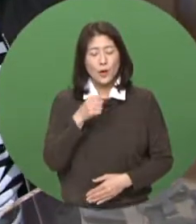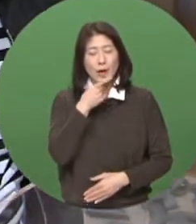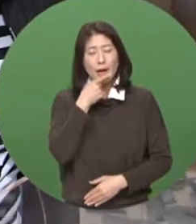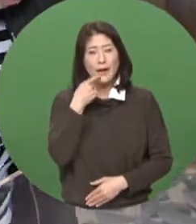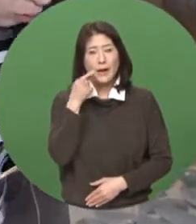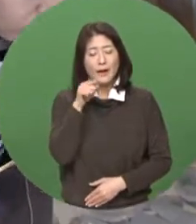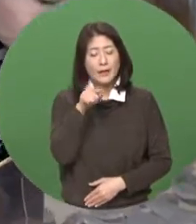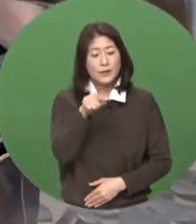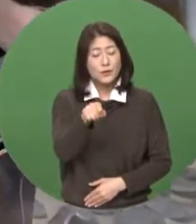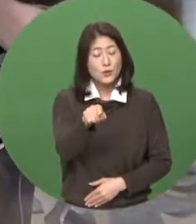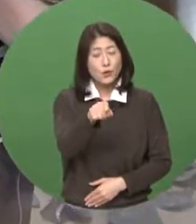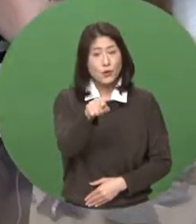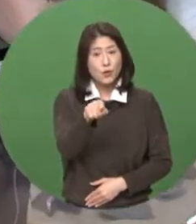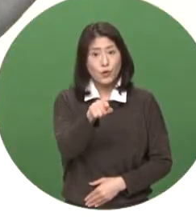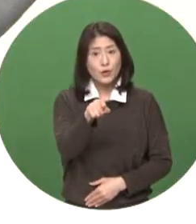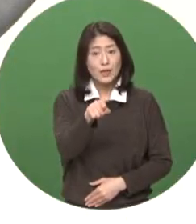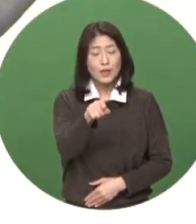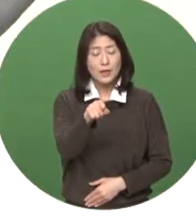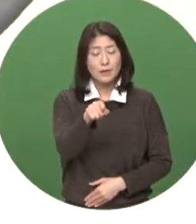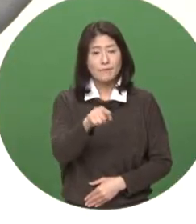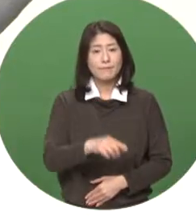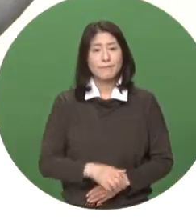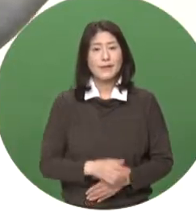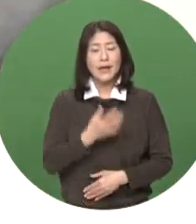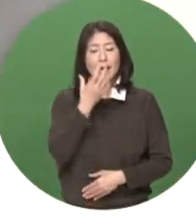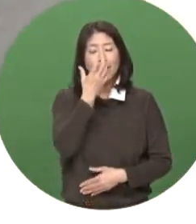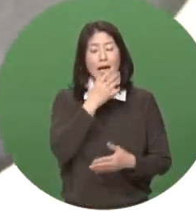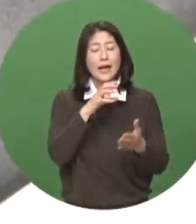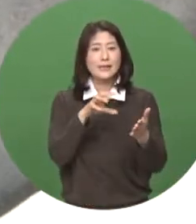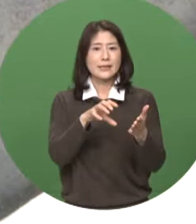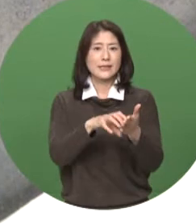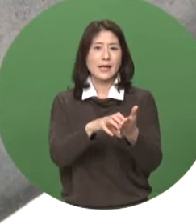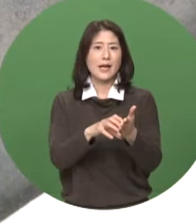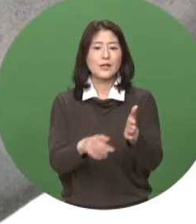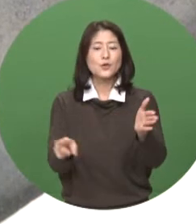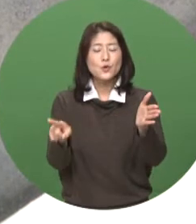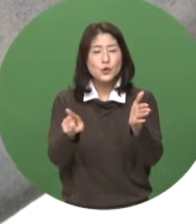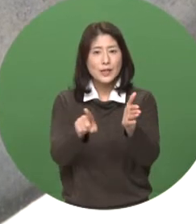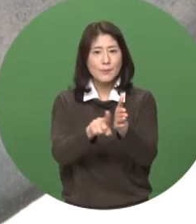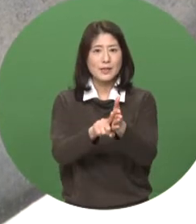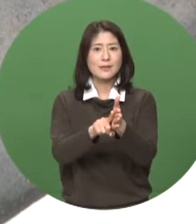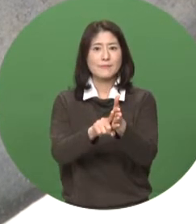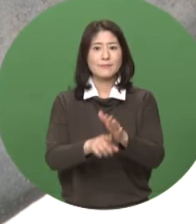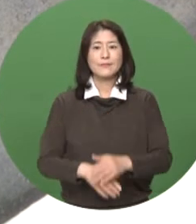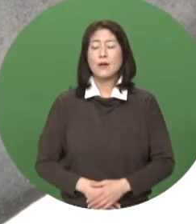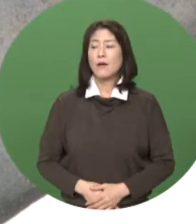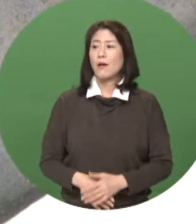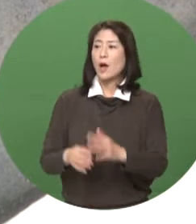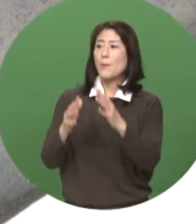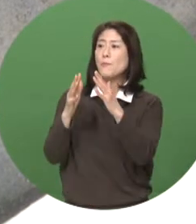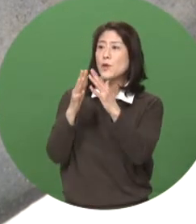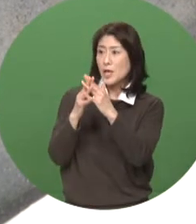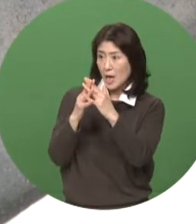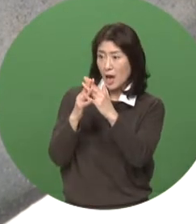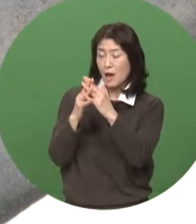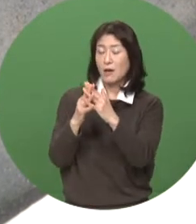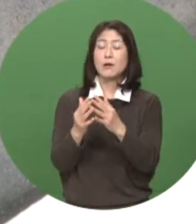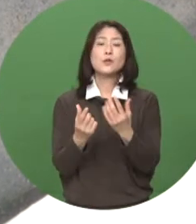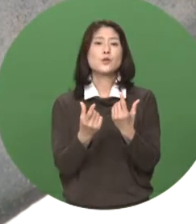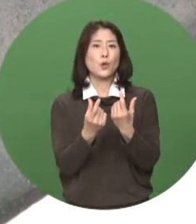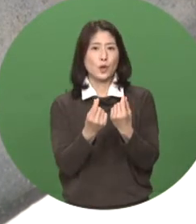い、赤い矢印のところを見てください、 うんうん。 なんか字が書いてありますね。 宮。 そうです